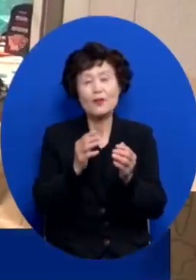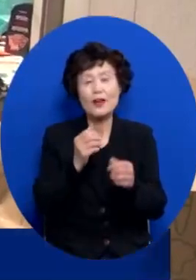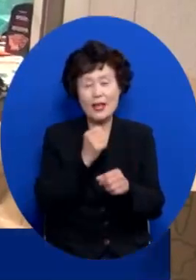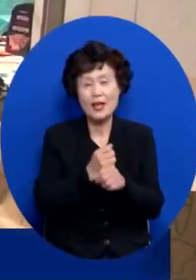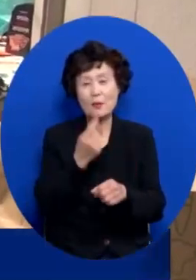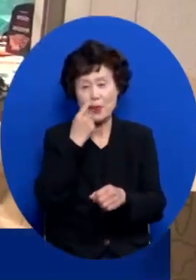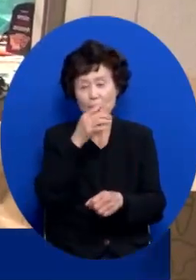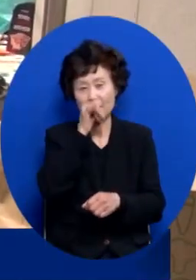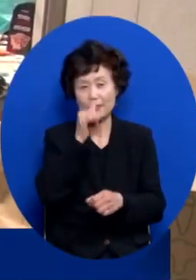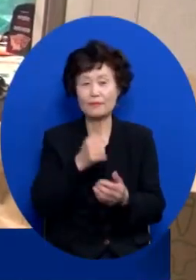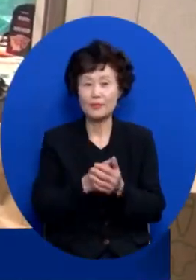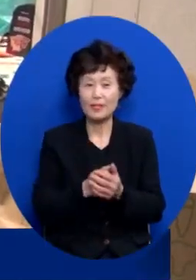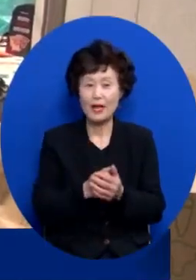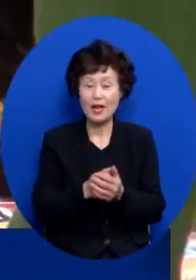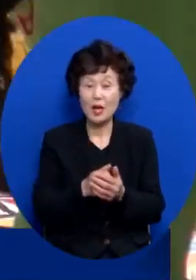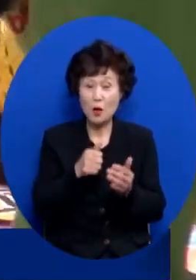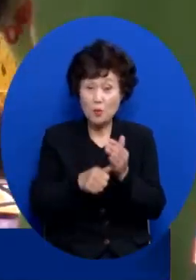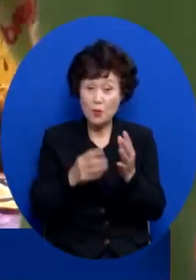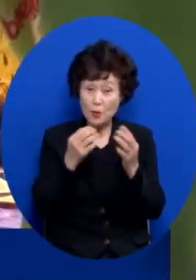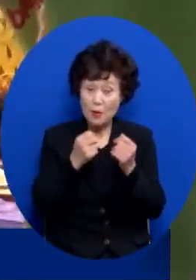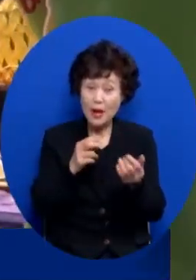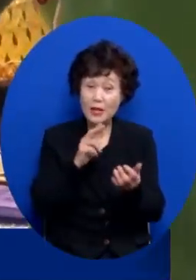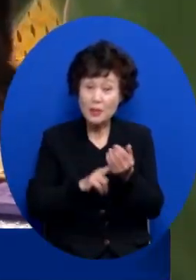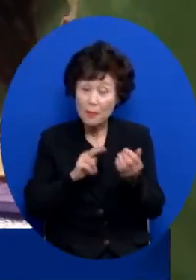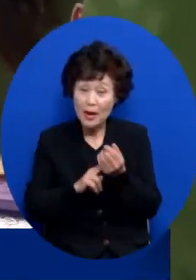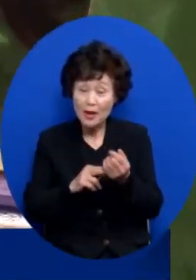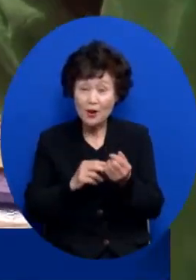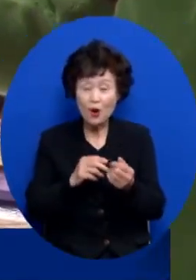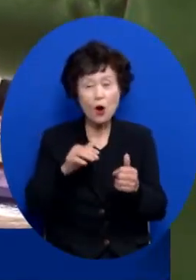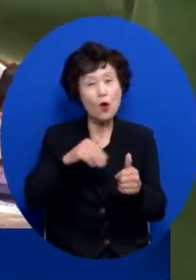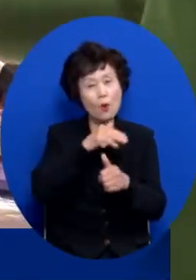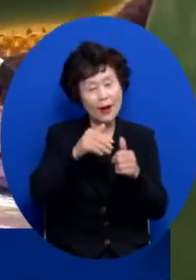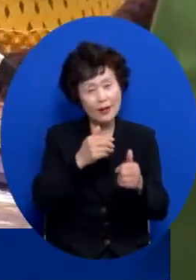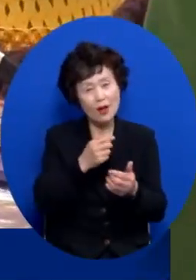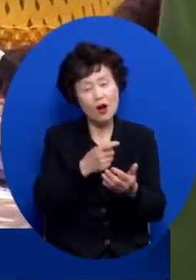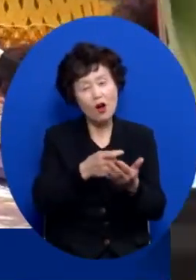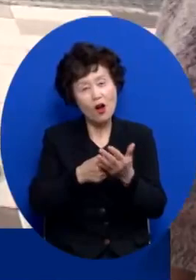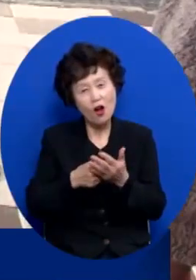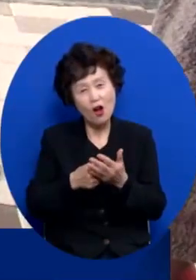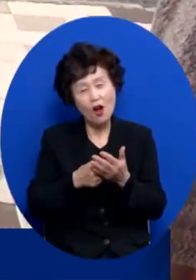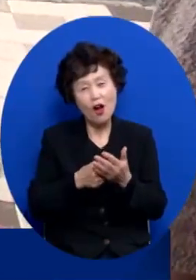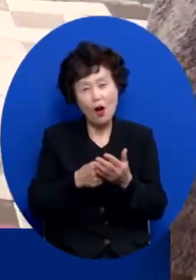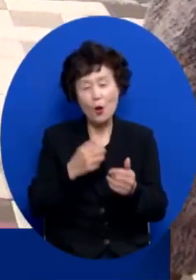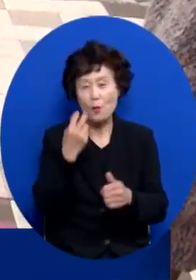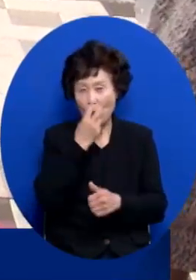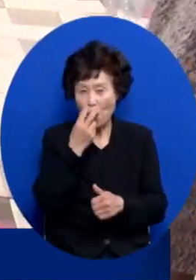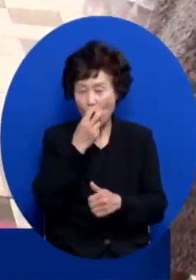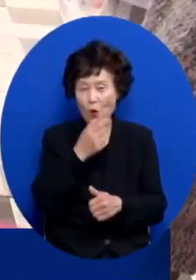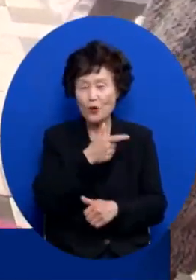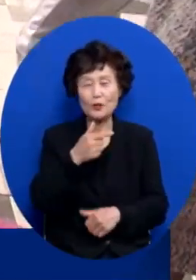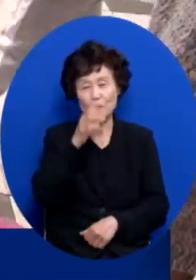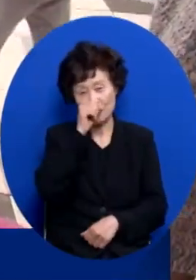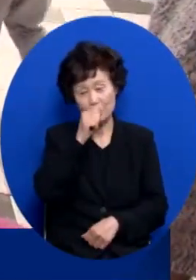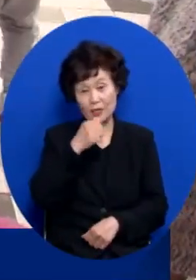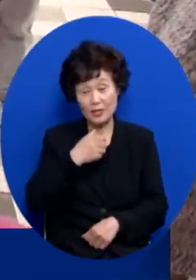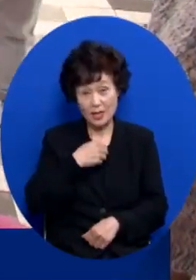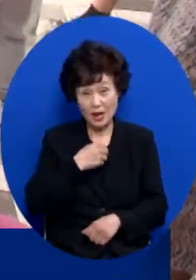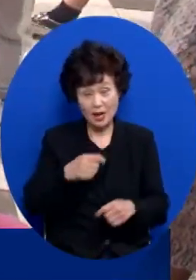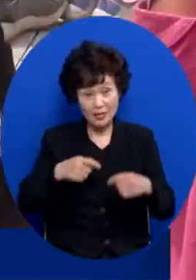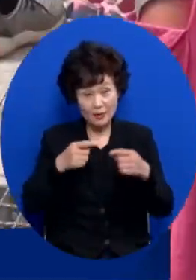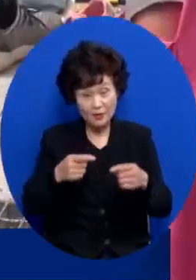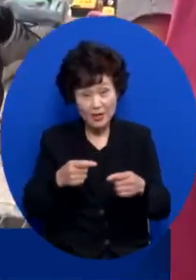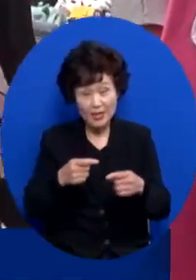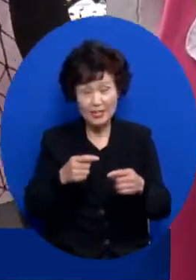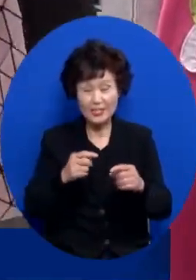많이 팔고 환경을 아끼는 건 좋았어요. 이게 사소한 건데 하면서도 뭔가 내가 해서 조금이라도 지구온난화가